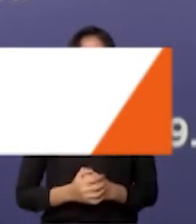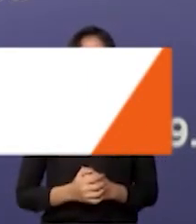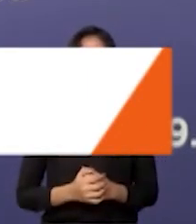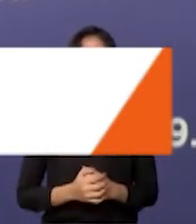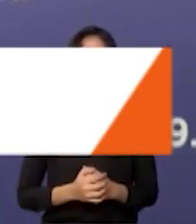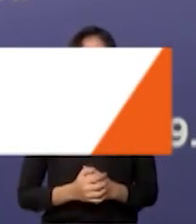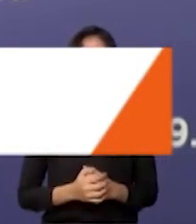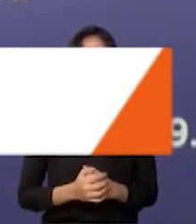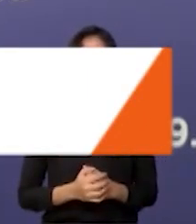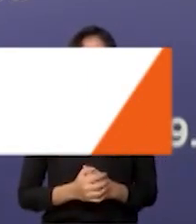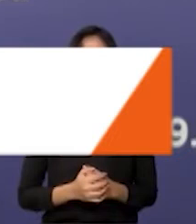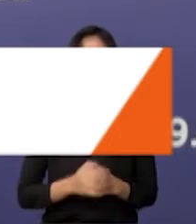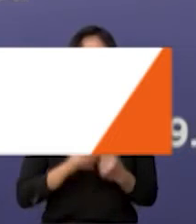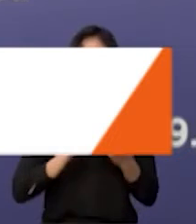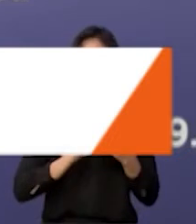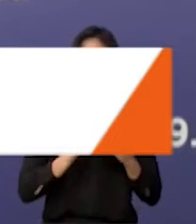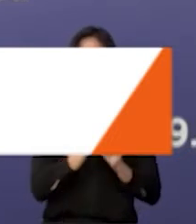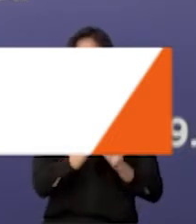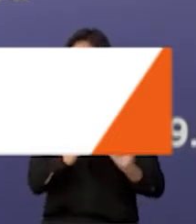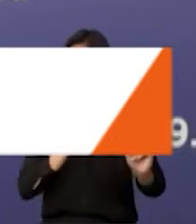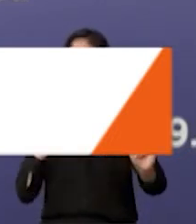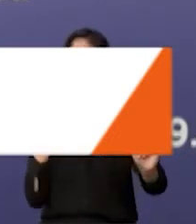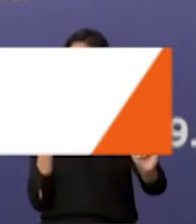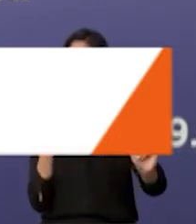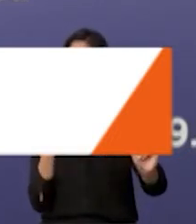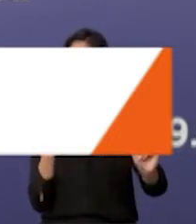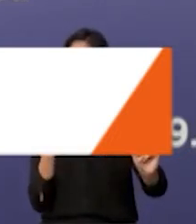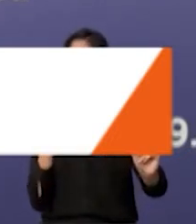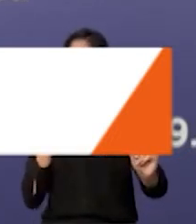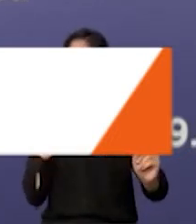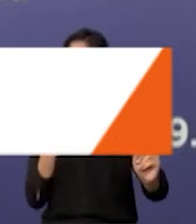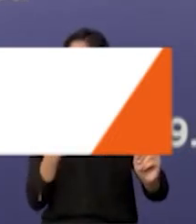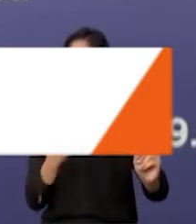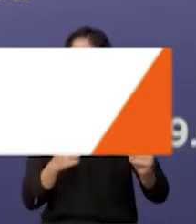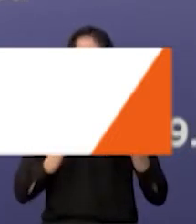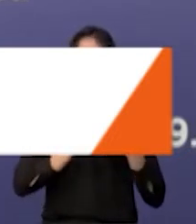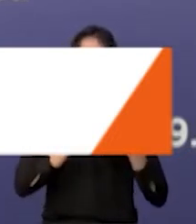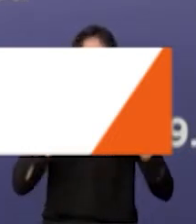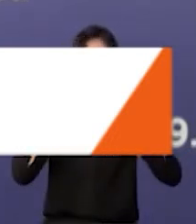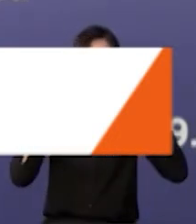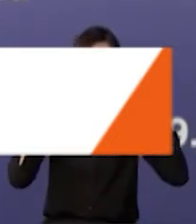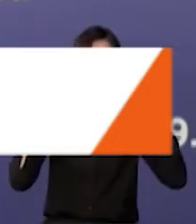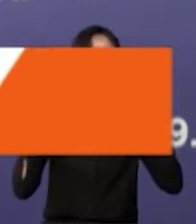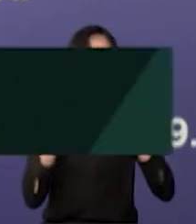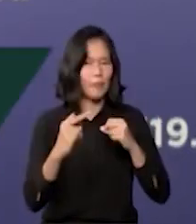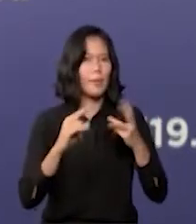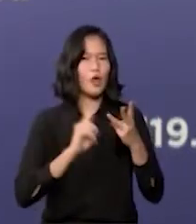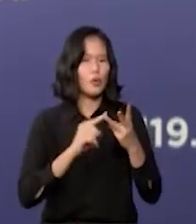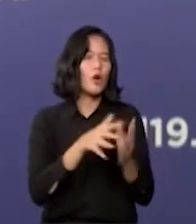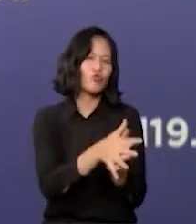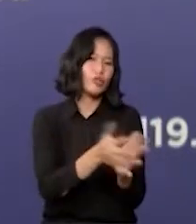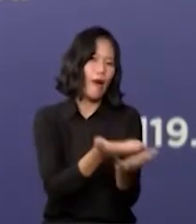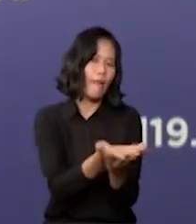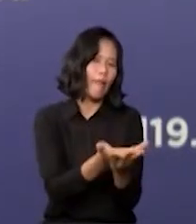diantaranya menjaga jarak ini menjadi kunci kemudian menggunakan masker dan rajin